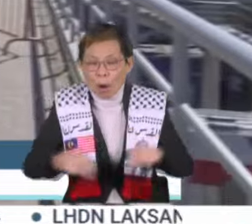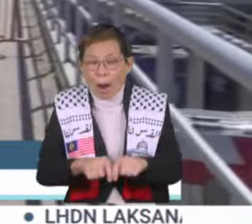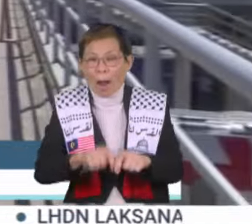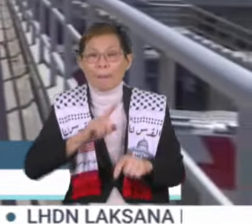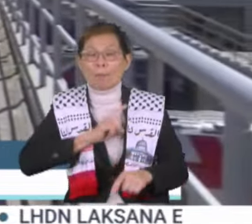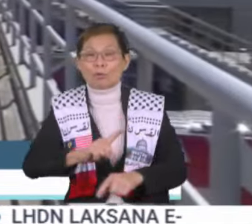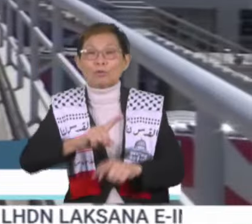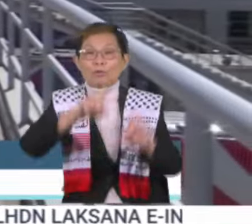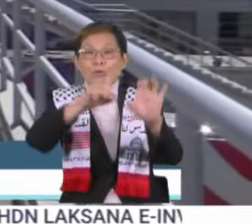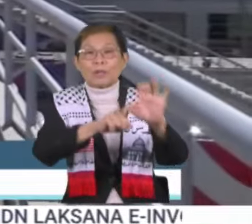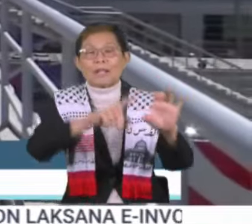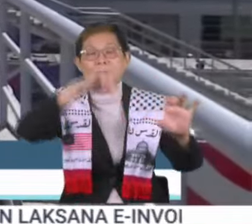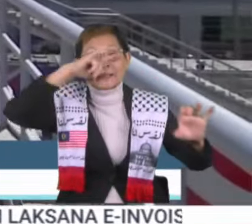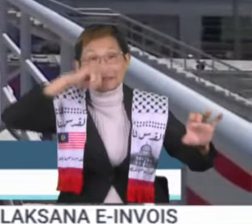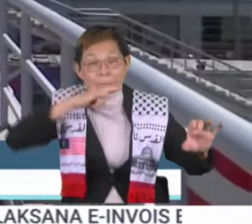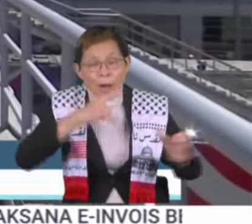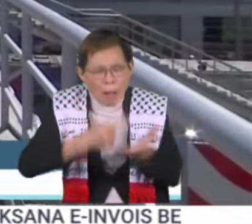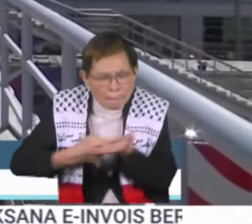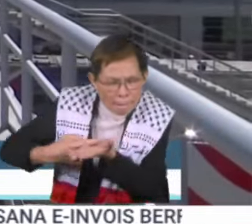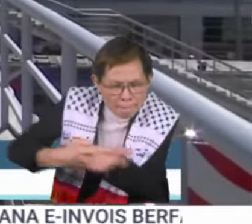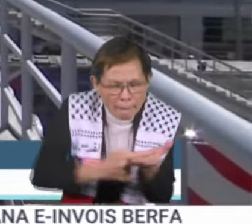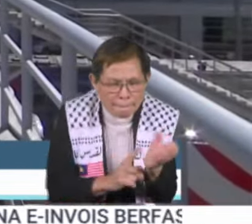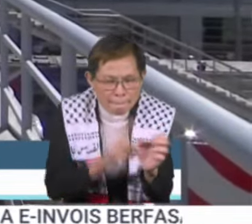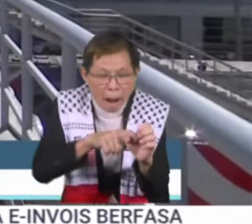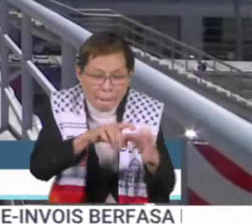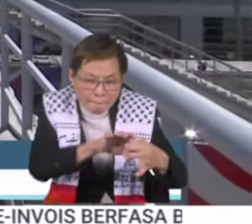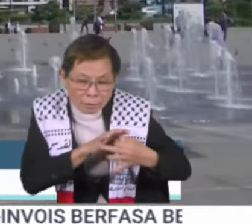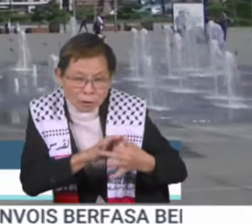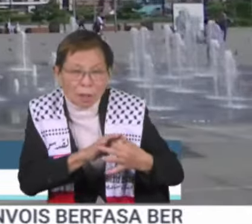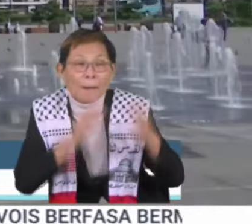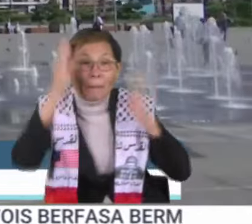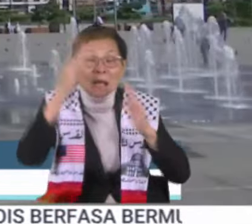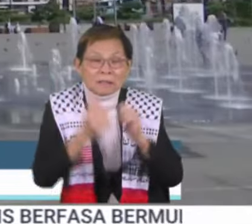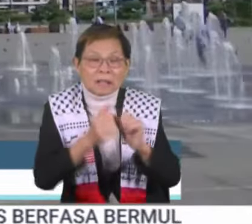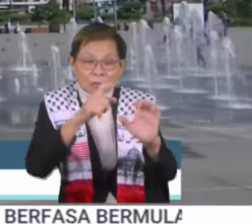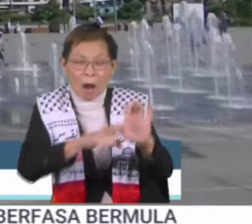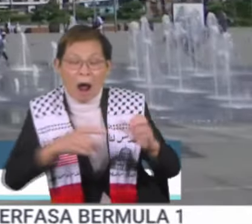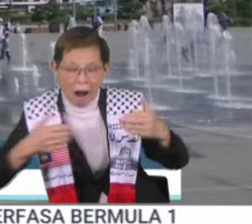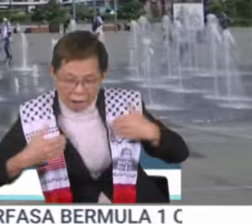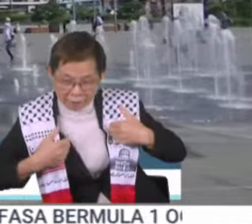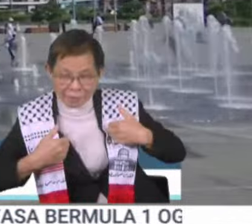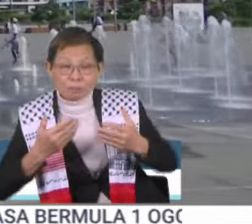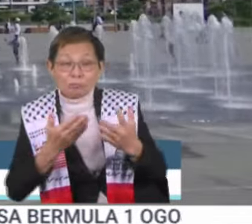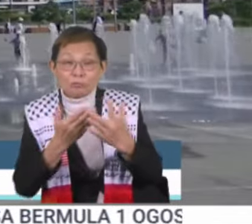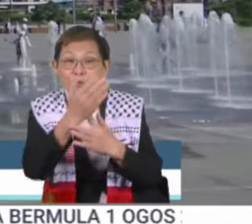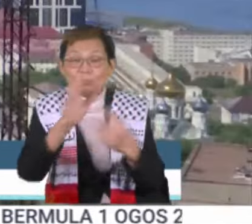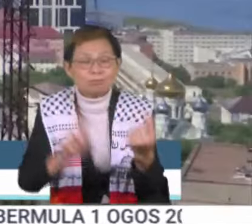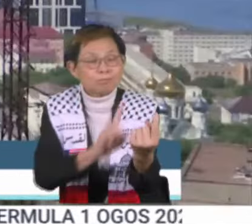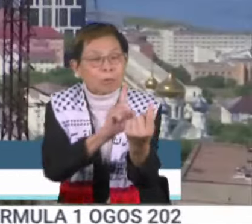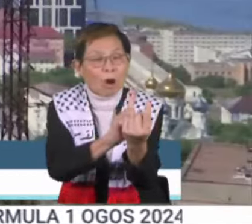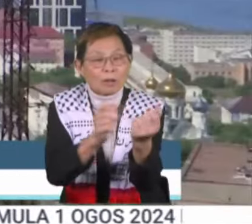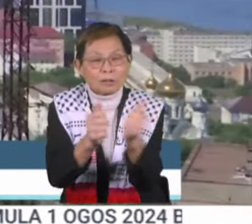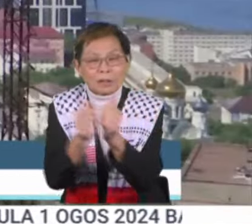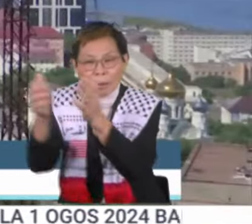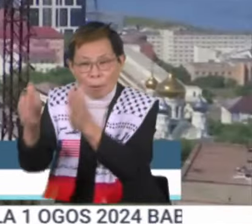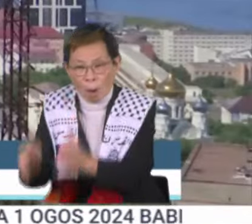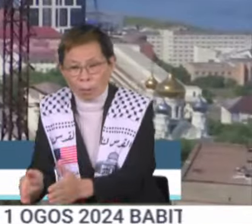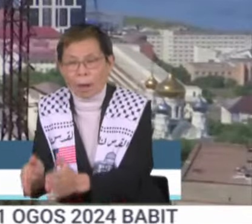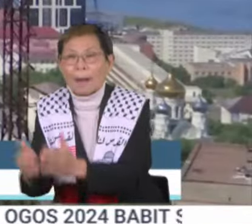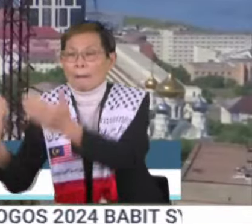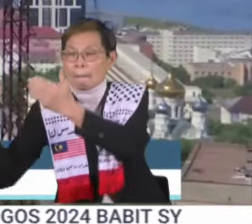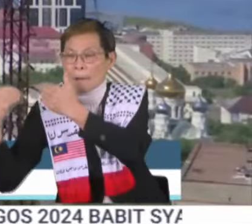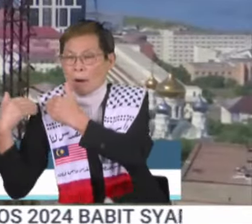Rusia, Tatarstan. Perbincangan berkaitan kerjasama dua hala turut dilaksana menerusi pertemuan dengan pihak